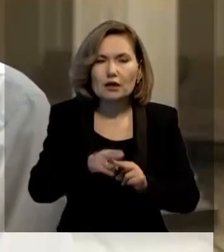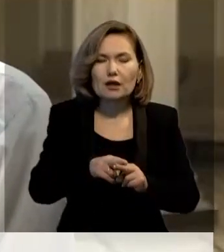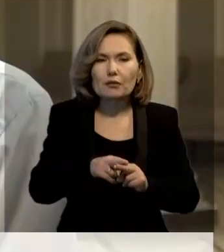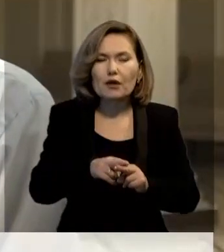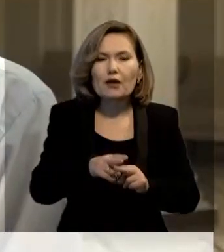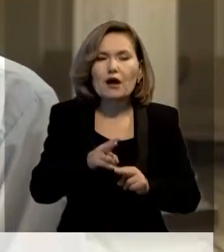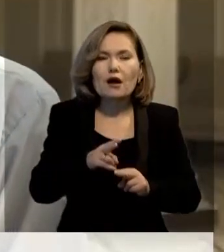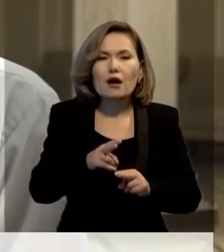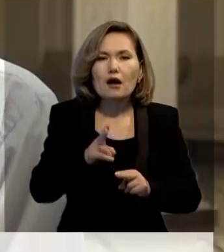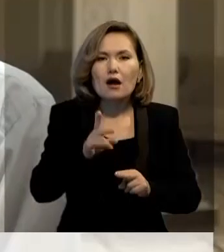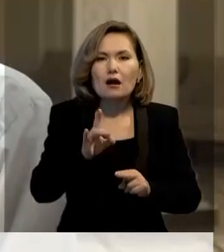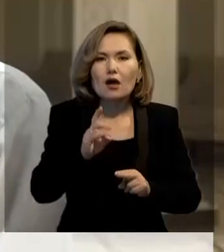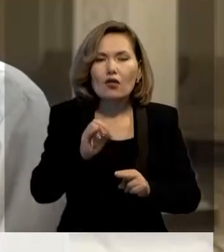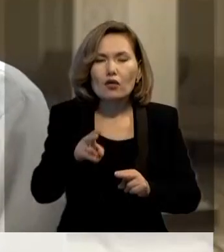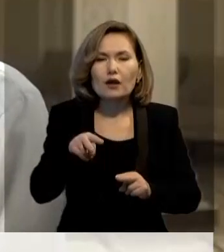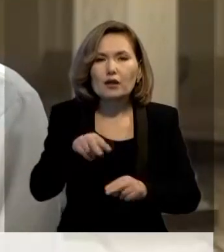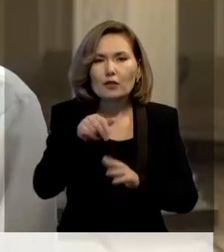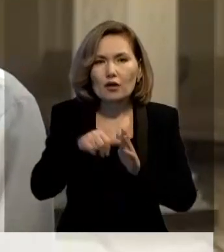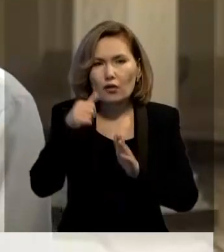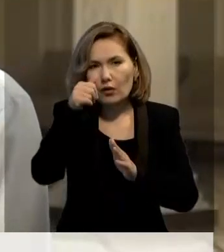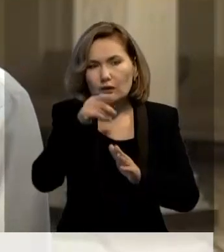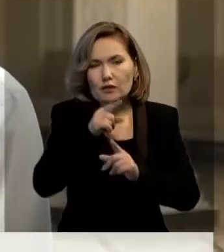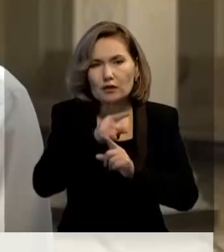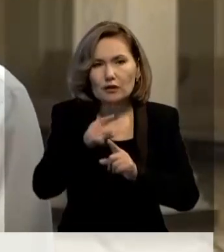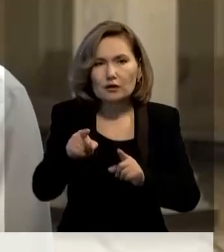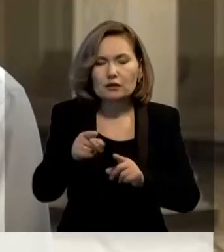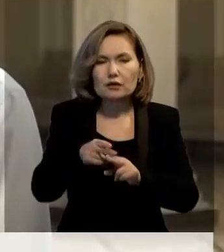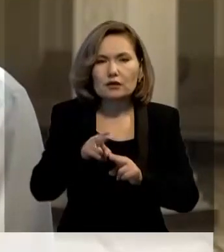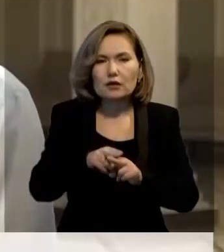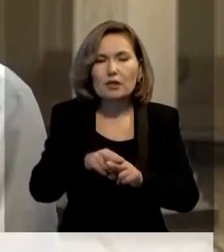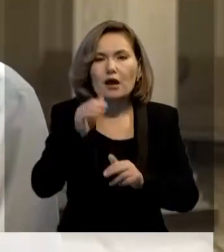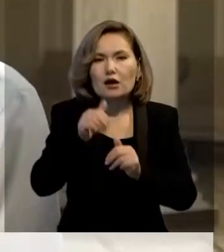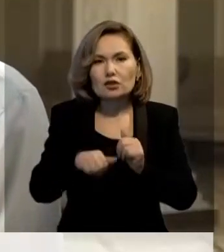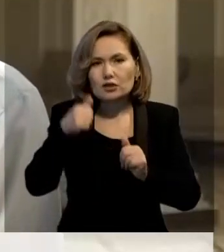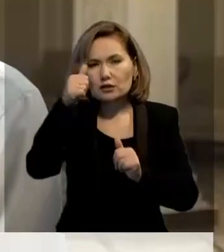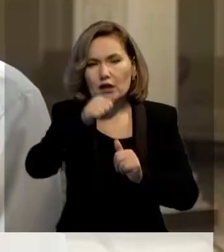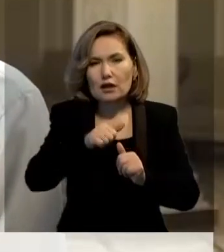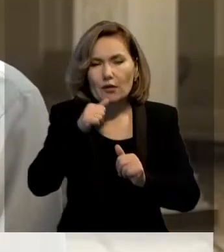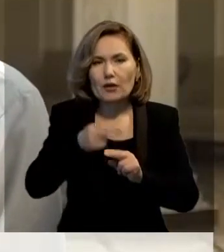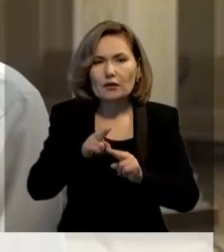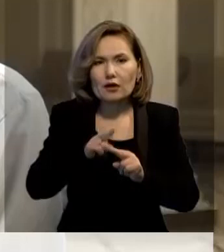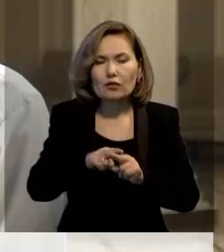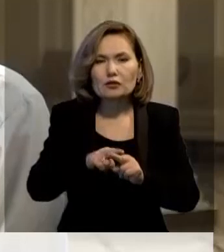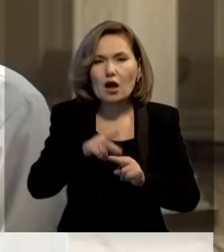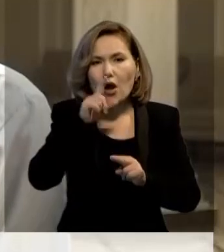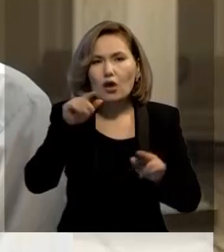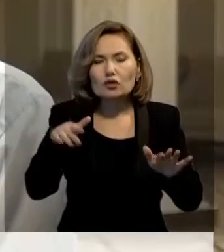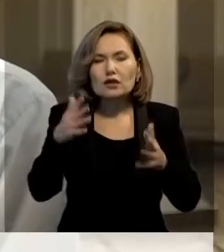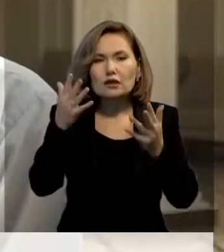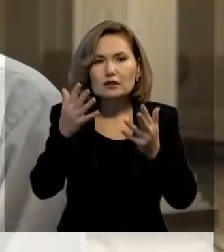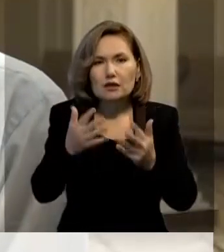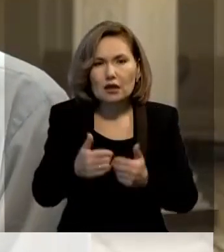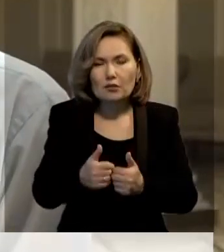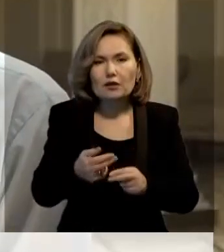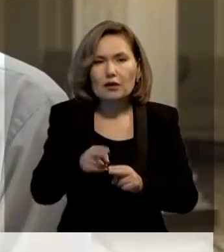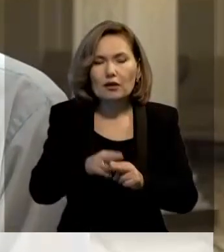Karakol Kölünde bizler 2016 yılından beri жыл сайын кыскы санакка катысабыз. Сол кыскы санак